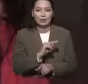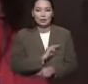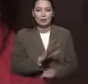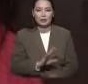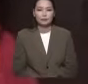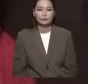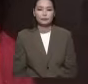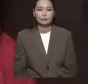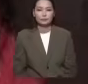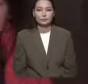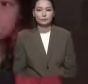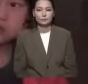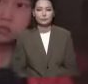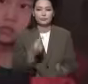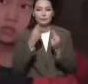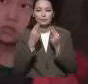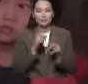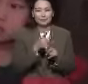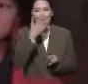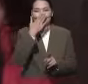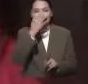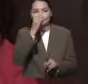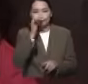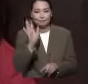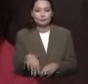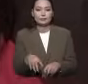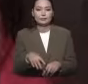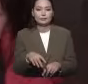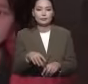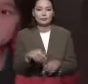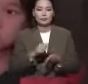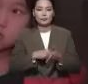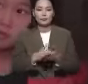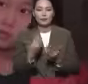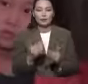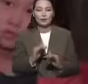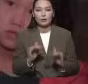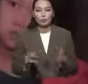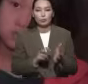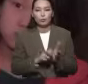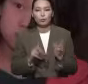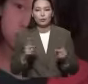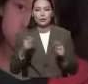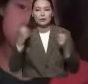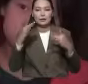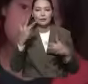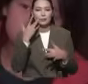бөлмеде жатамыз, тамақ дұрыс істей алмаймыз, иіс шығады газдың. Балоннан қорқамыз, свет 2-3